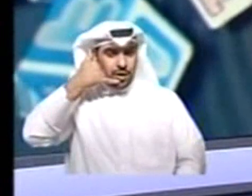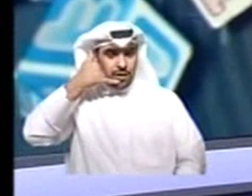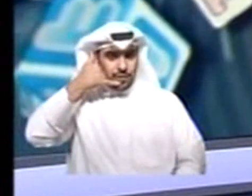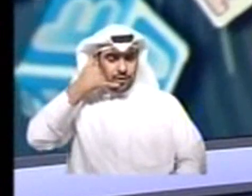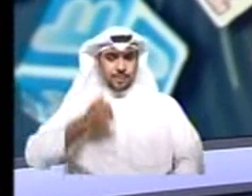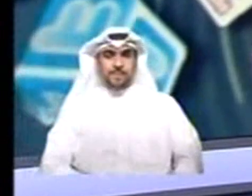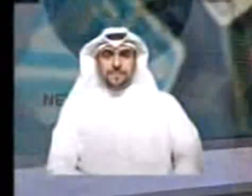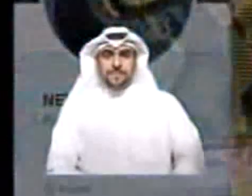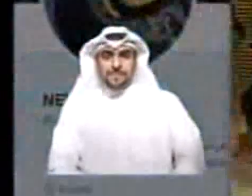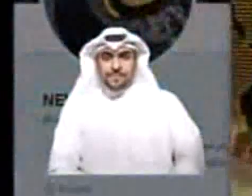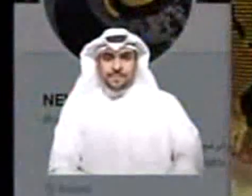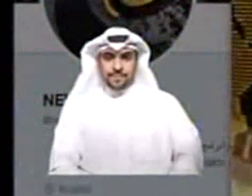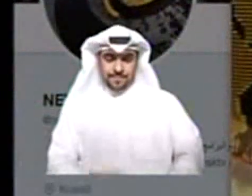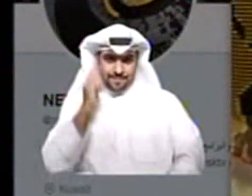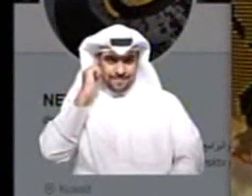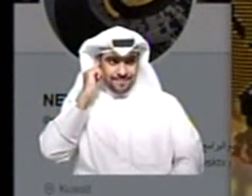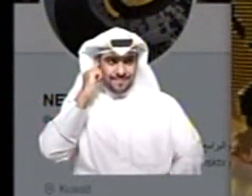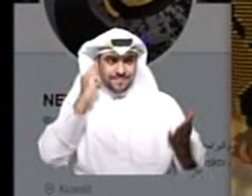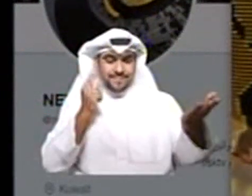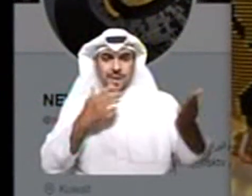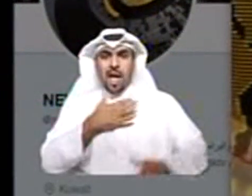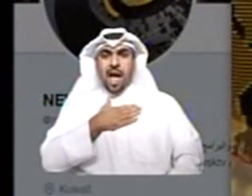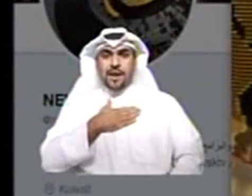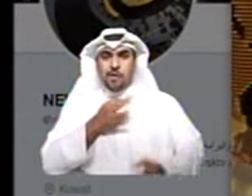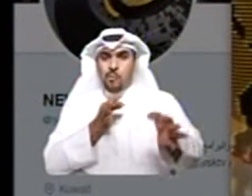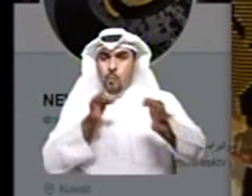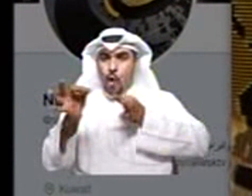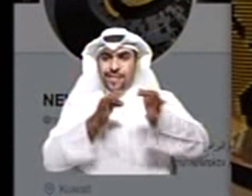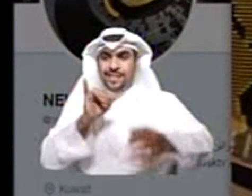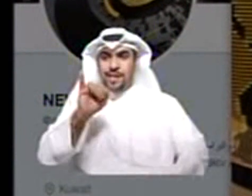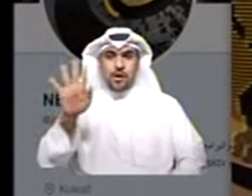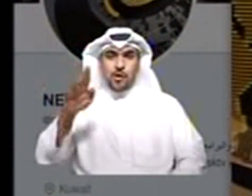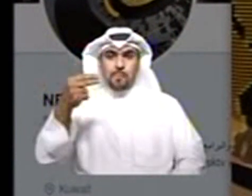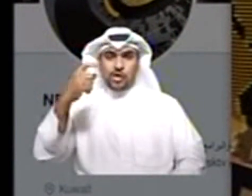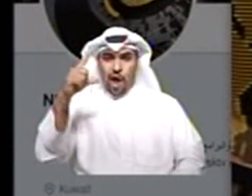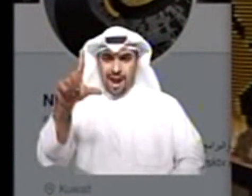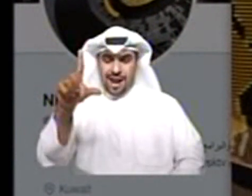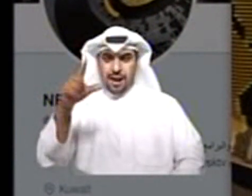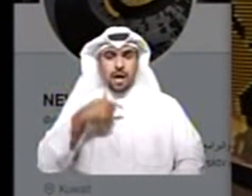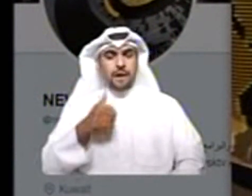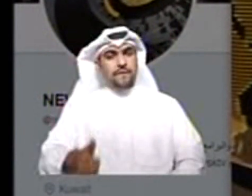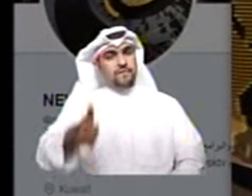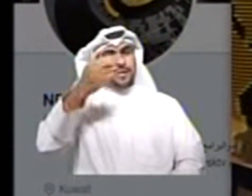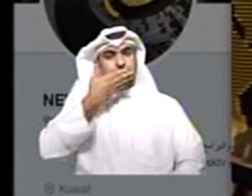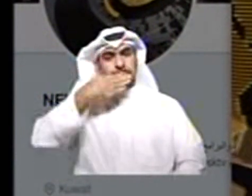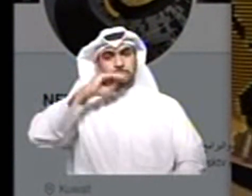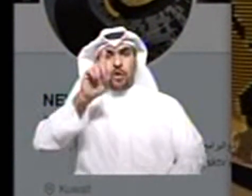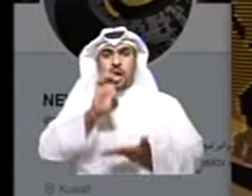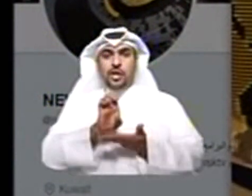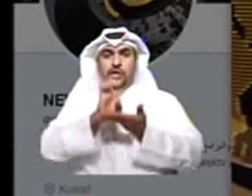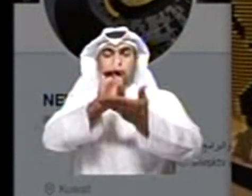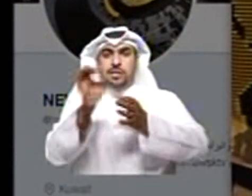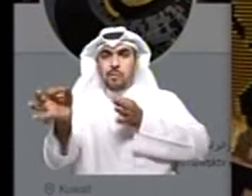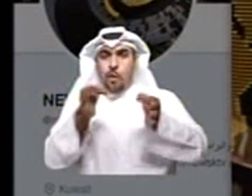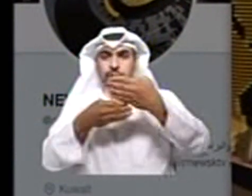والذي أفاد بالآتي. معكم المهندس مشعل عوض العتيبي، حصلت على جائزة أفضل بحث علمي في مجال الهندسة المعمارية